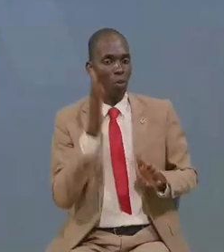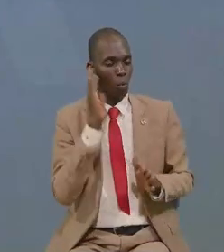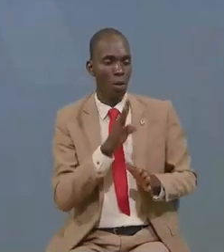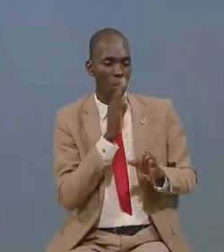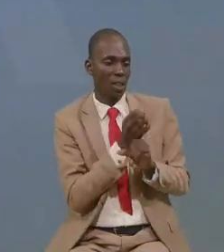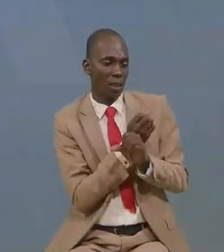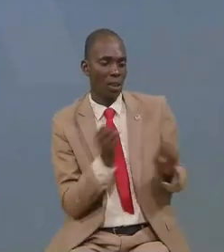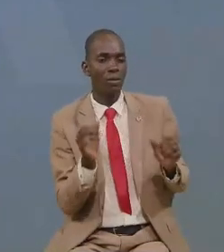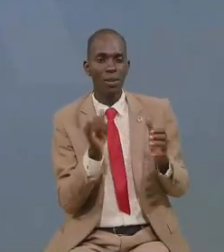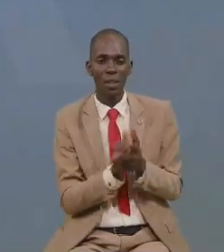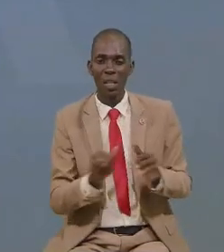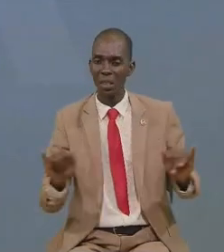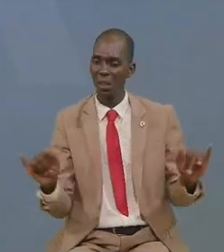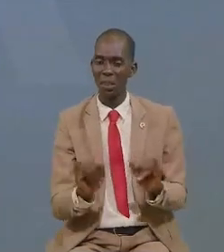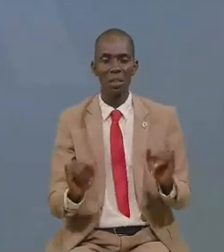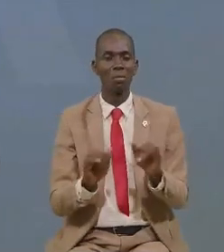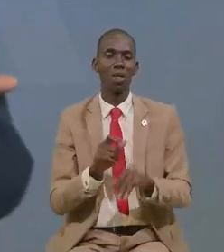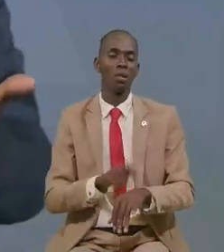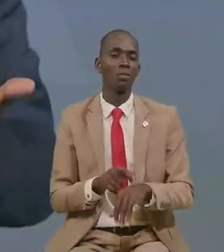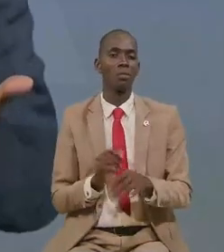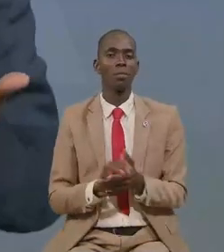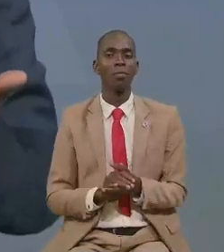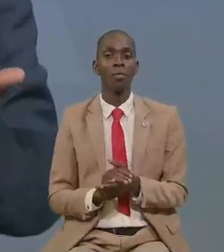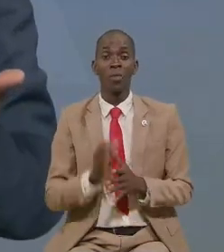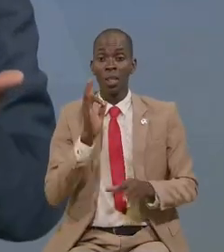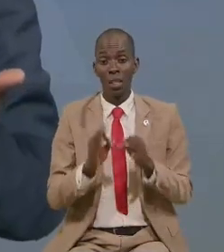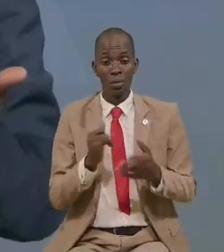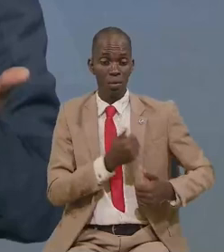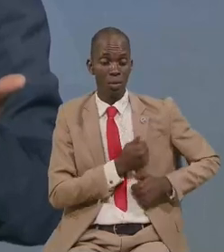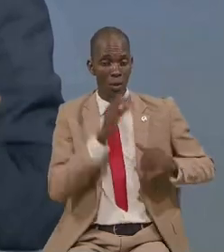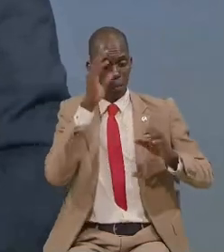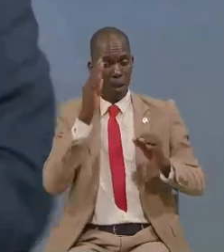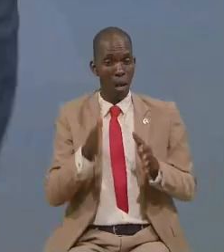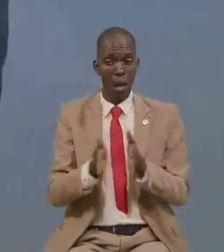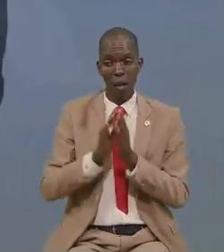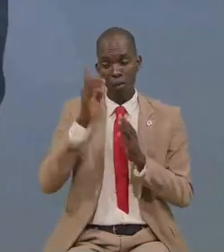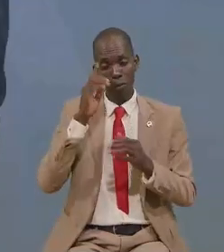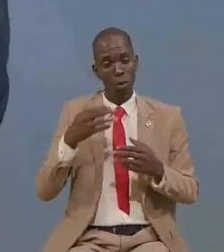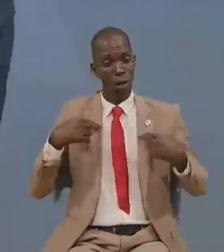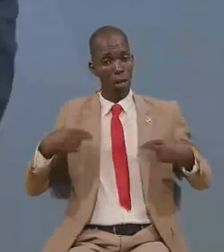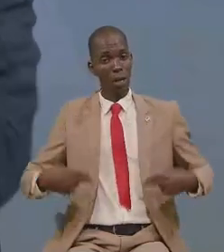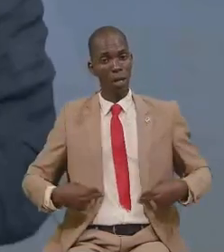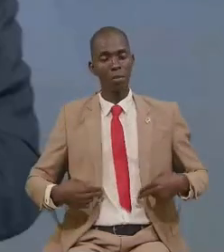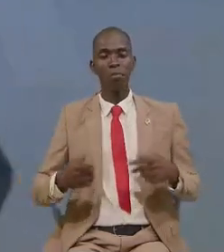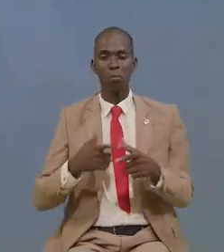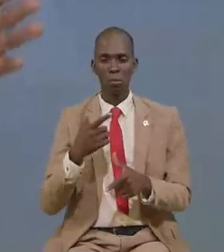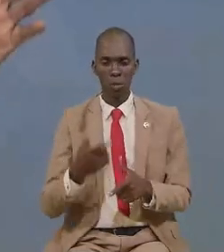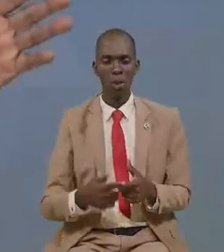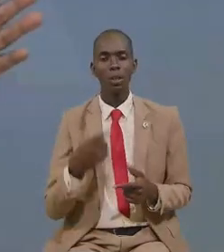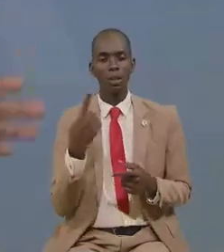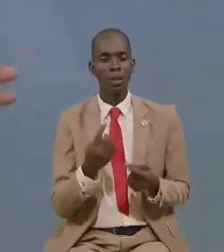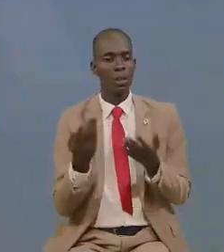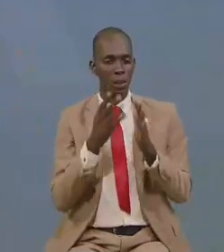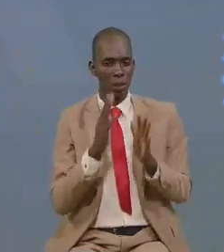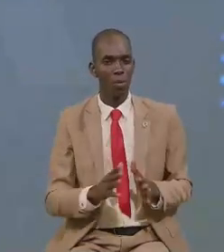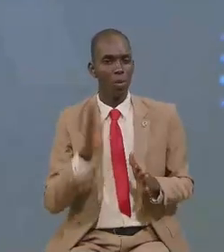même. S'il avait demandé la santé, le serviteur aura la guérison